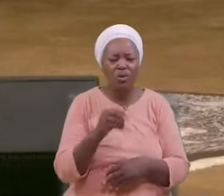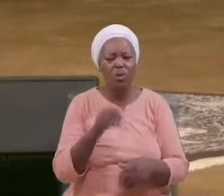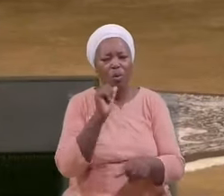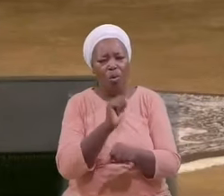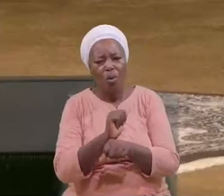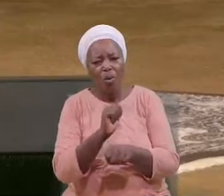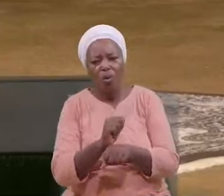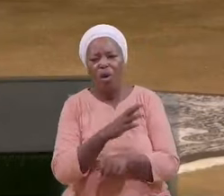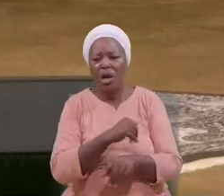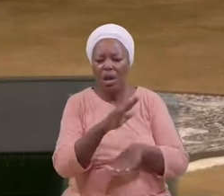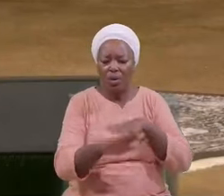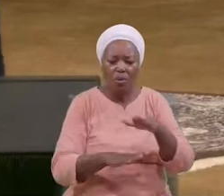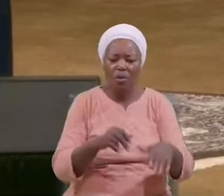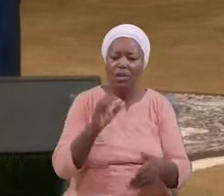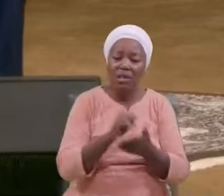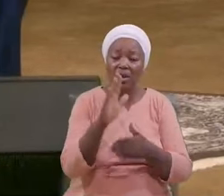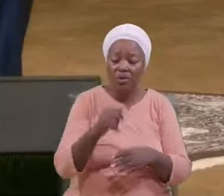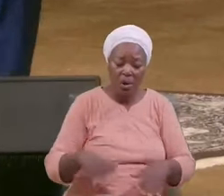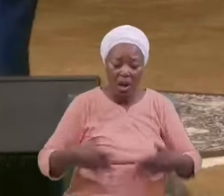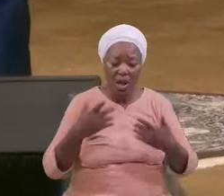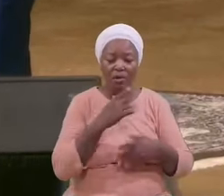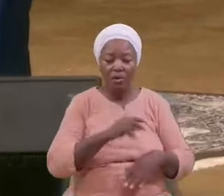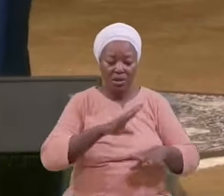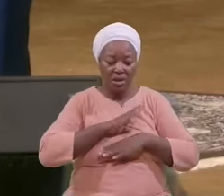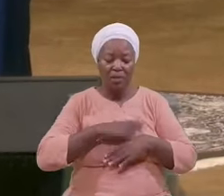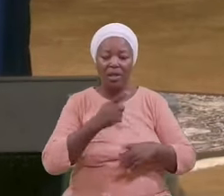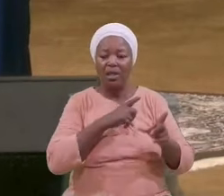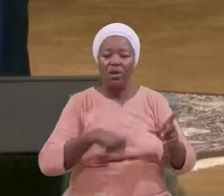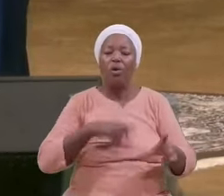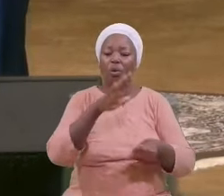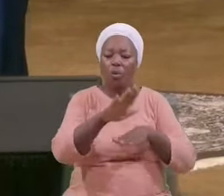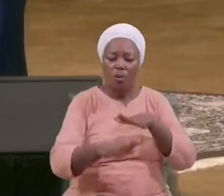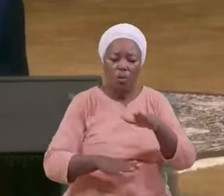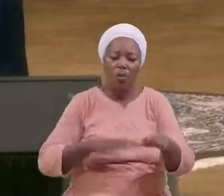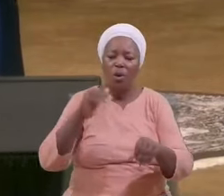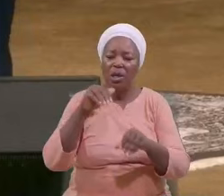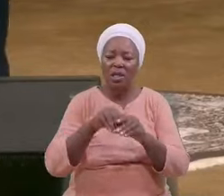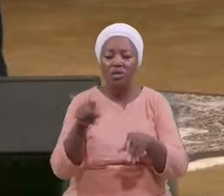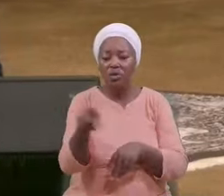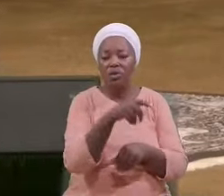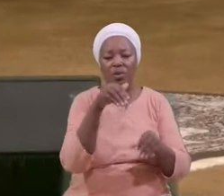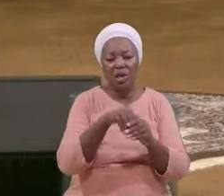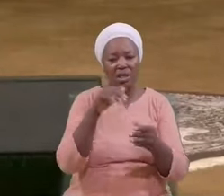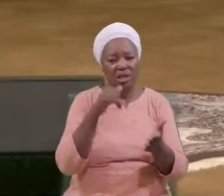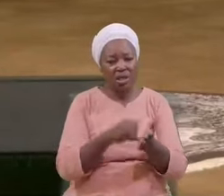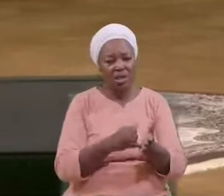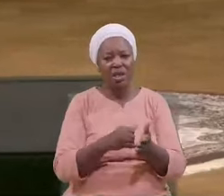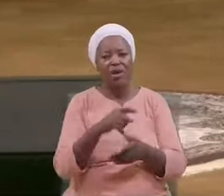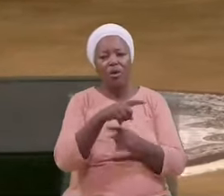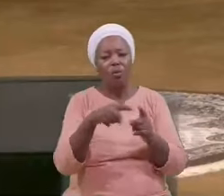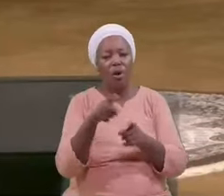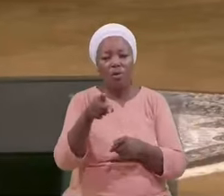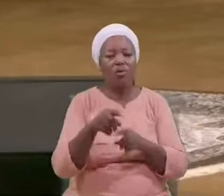marcher que votre vie plaise à Dieu, que marchez-y. Lorsque vous faites cela, qu'est-ce qui va